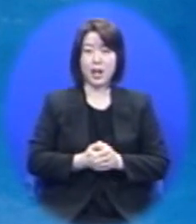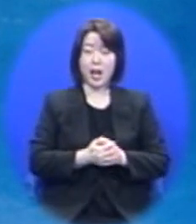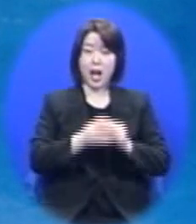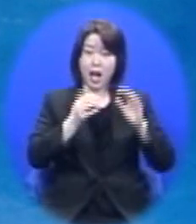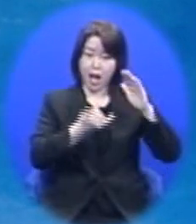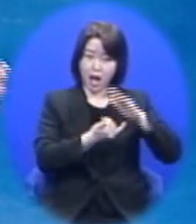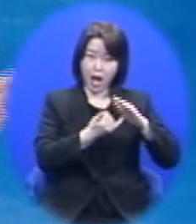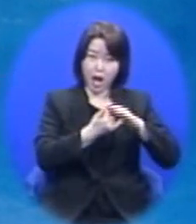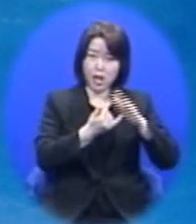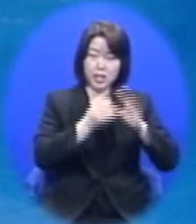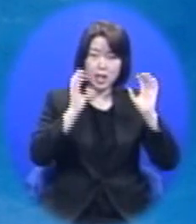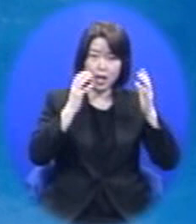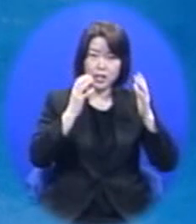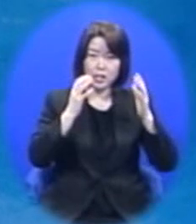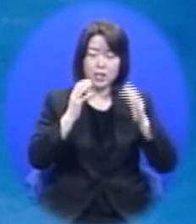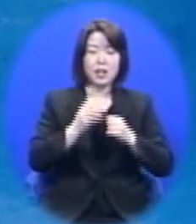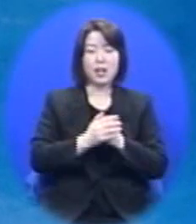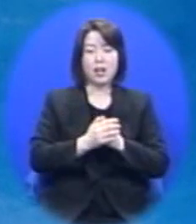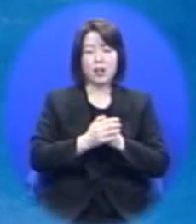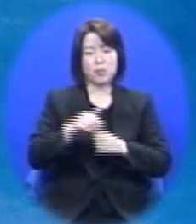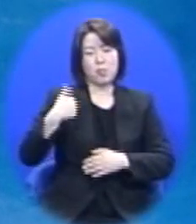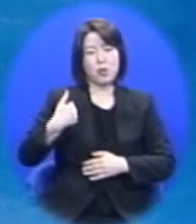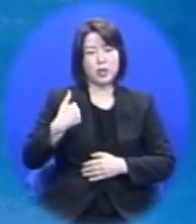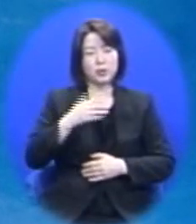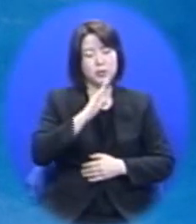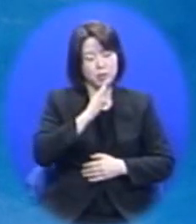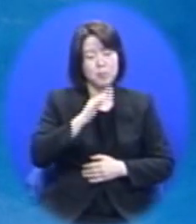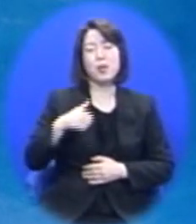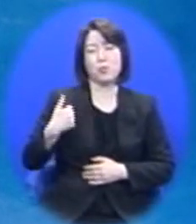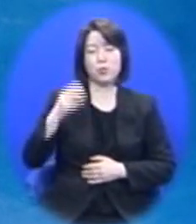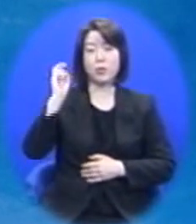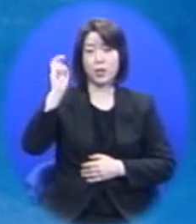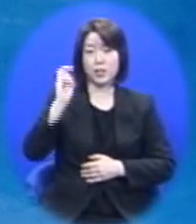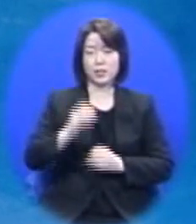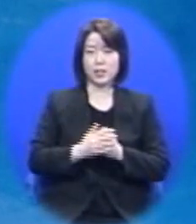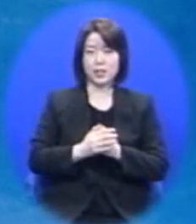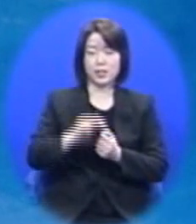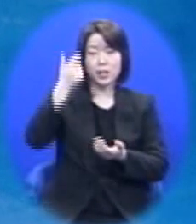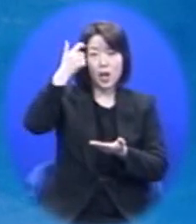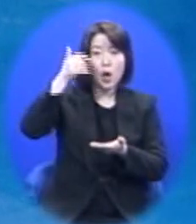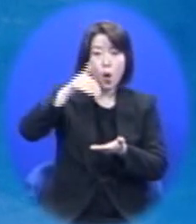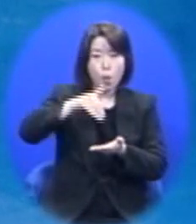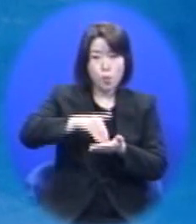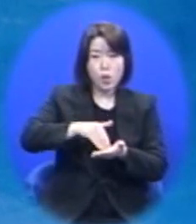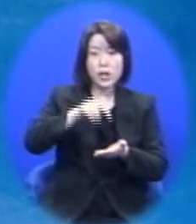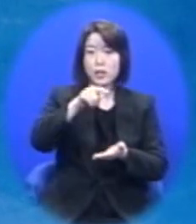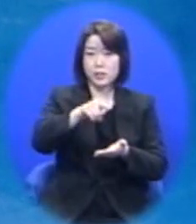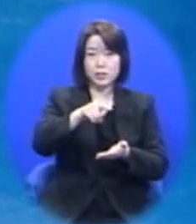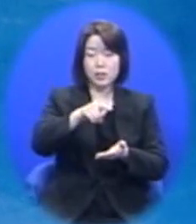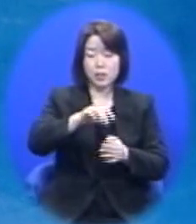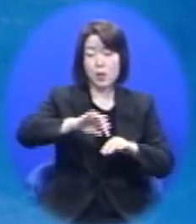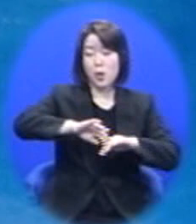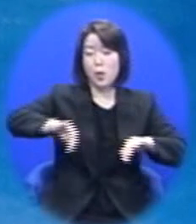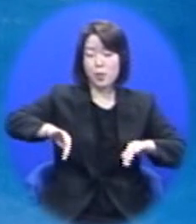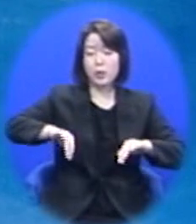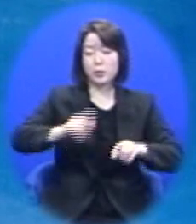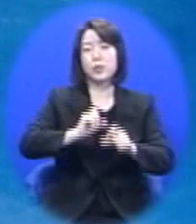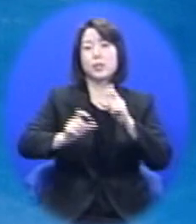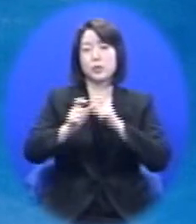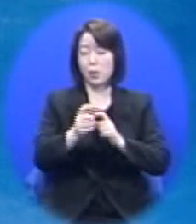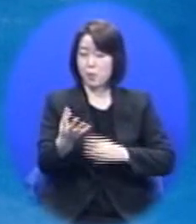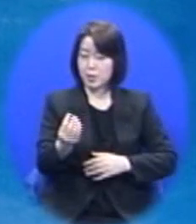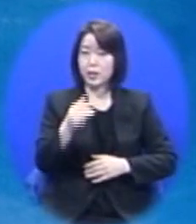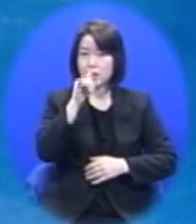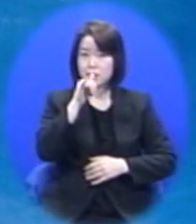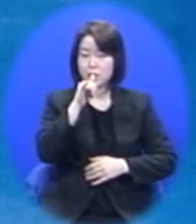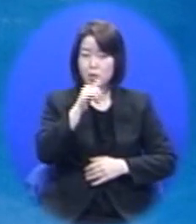어린아이들, 학생들이 참 몰라도 한참 모르는 거죠. 그런데 후회하는 것이 그것 말고도 몇 가지가 더 있더라고요. 돈